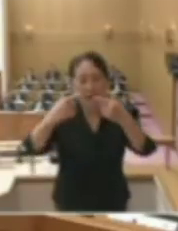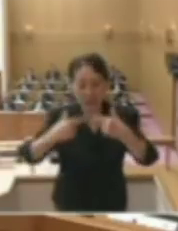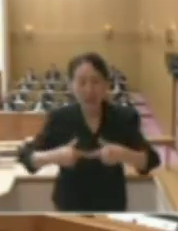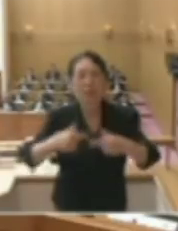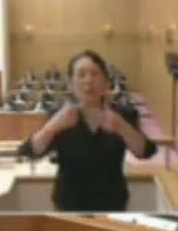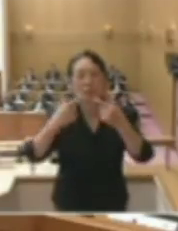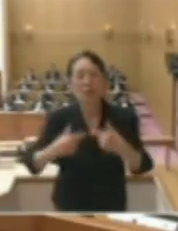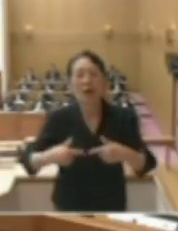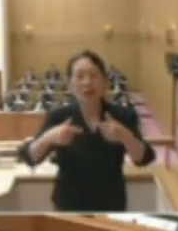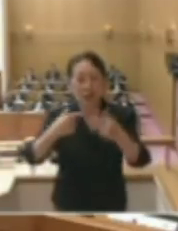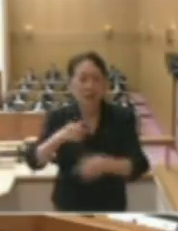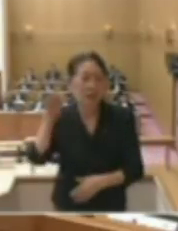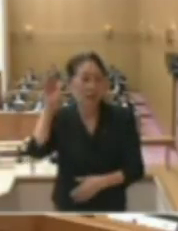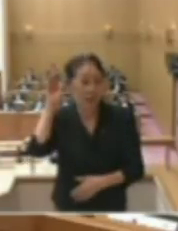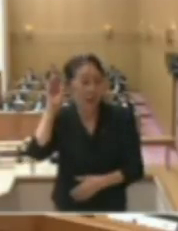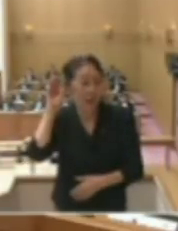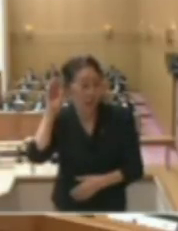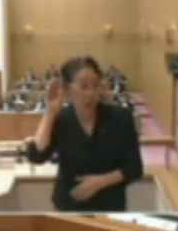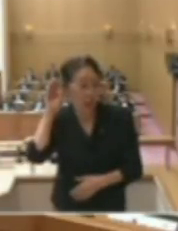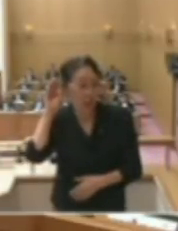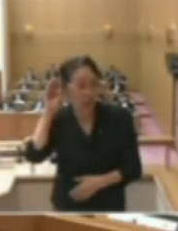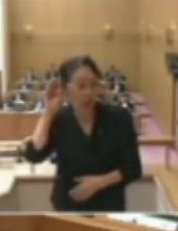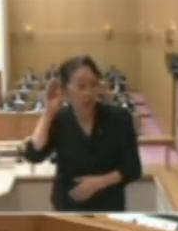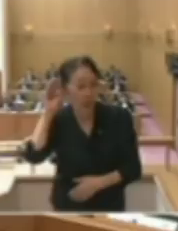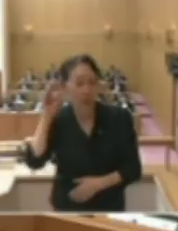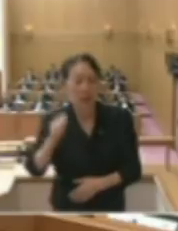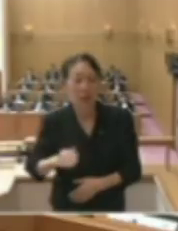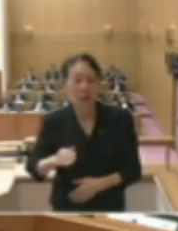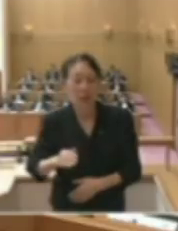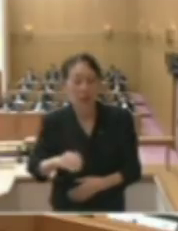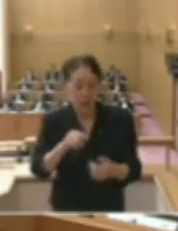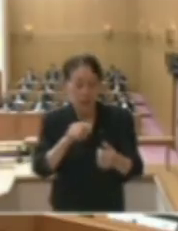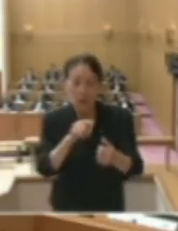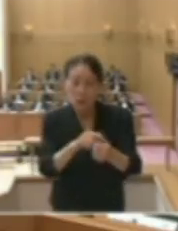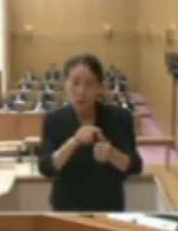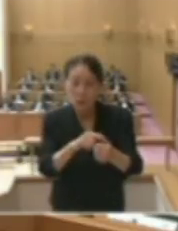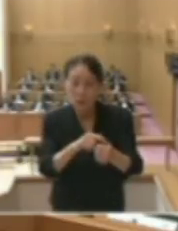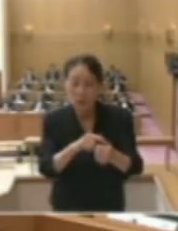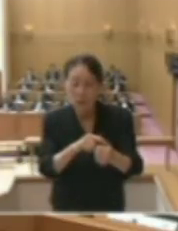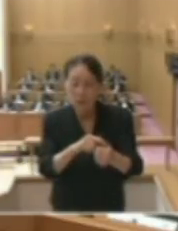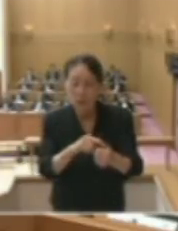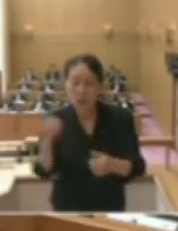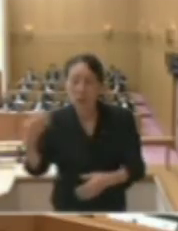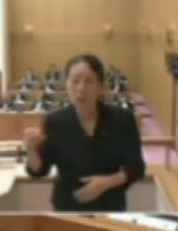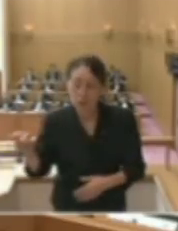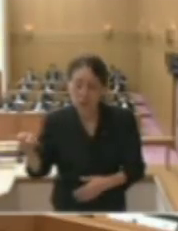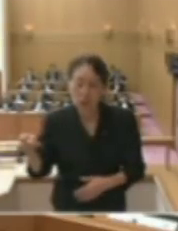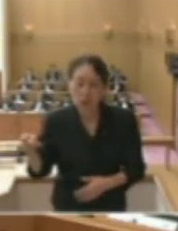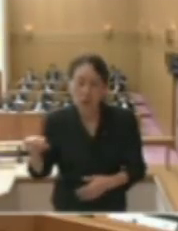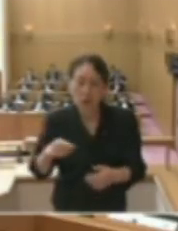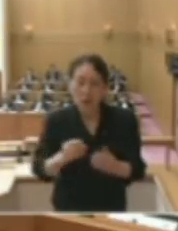毎日耳を傾けて、これ市長どう、本当ですか、自分で言われた言葉です